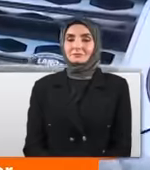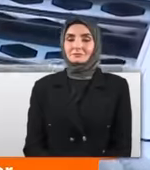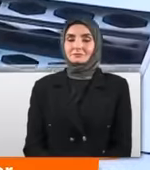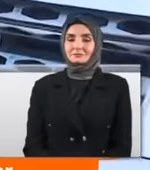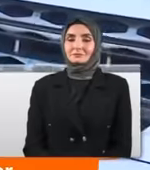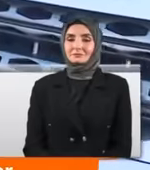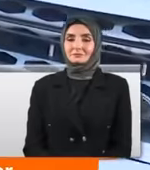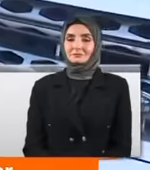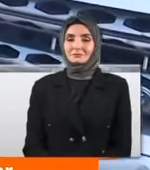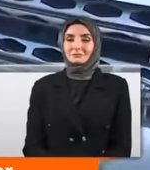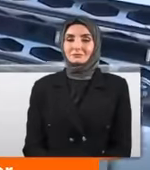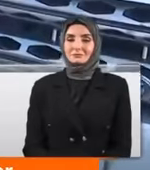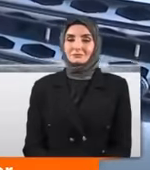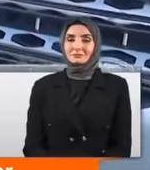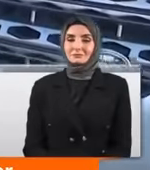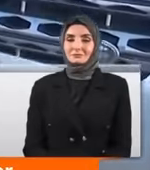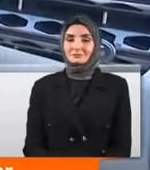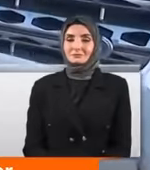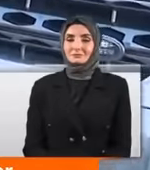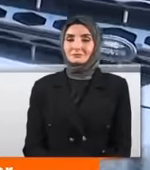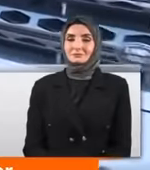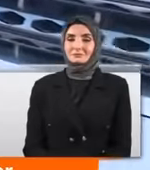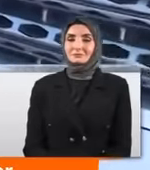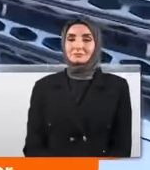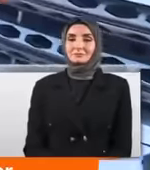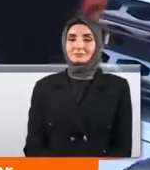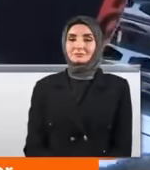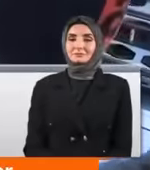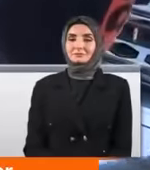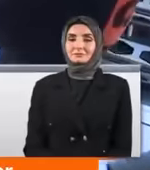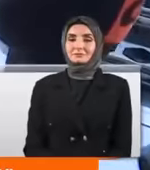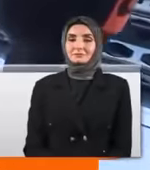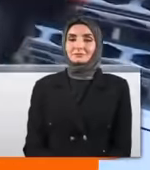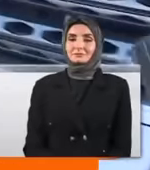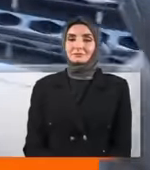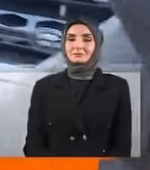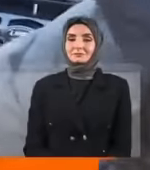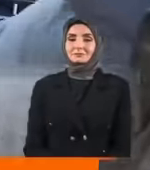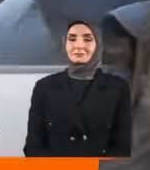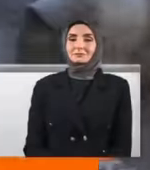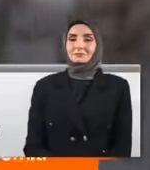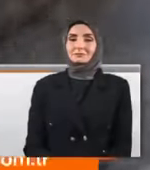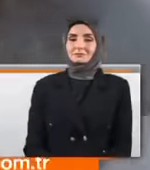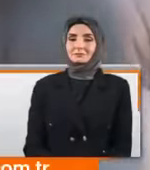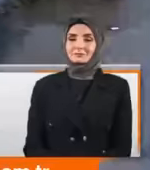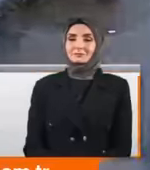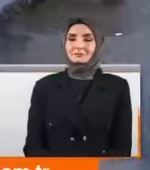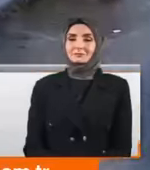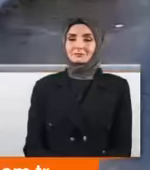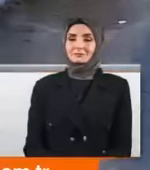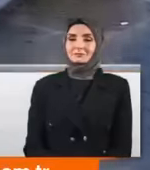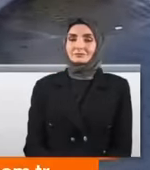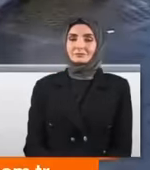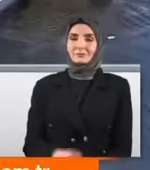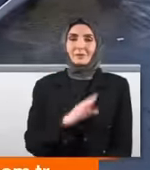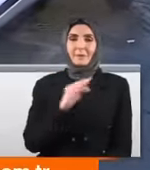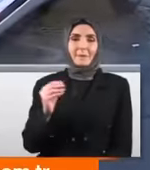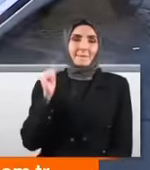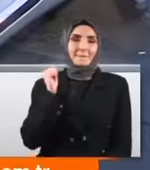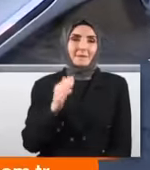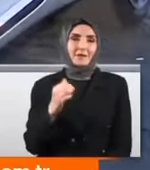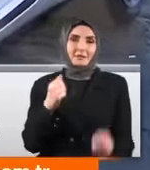Bizim polislerimize yakışır, hatta daha da güzelleri yakışır. Dilan Polat'ın aracıydı bu. Hayırlı uğurlu olsun. Milyonluk